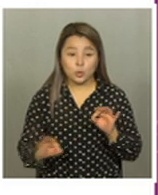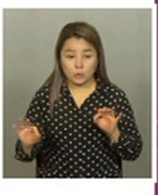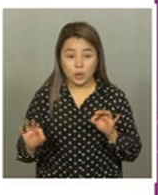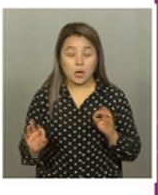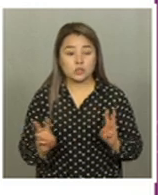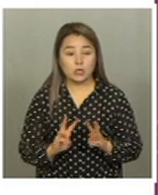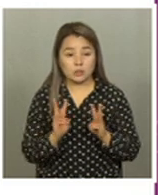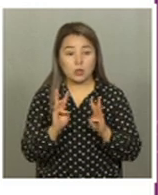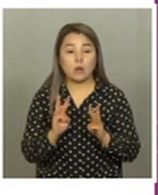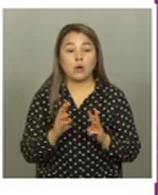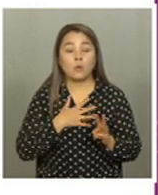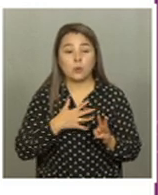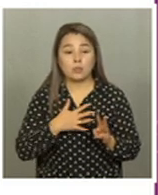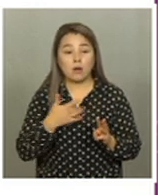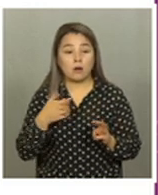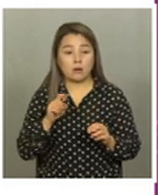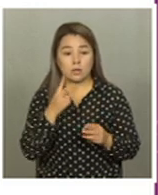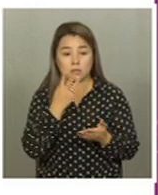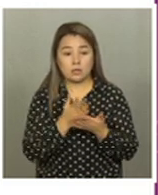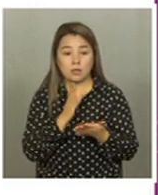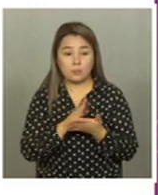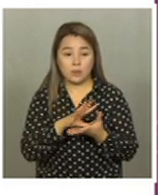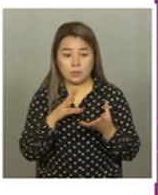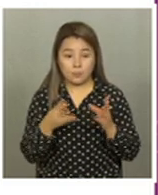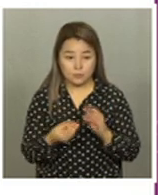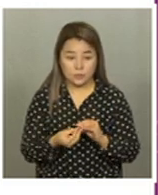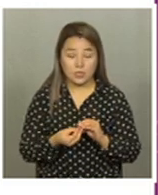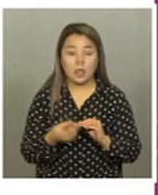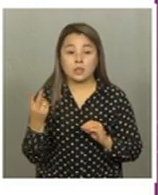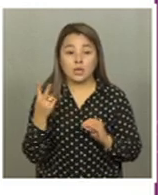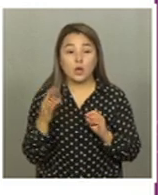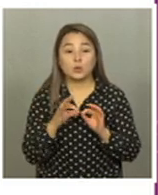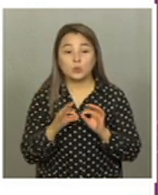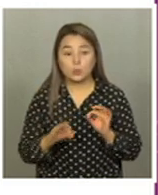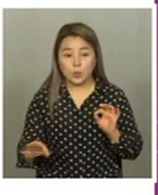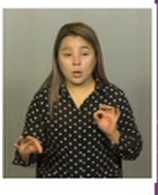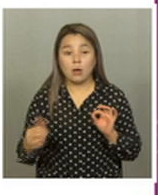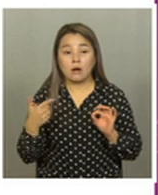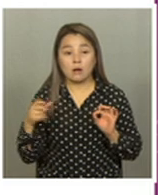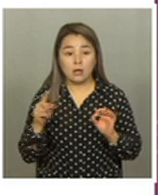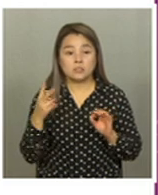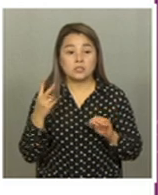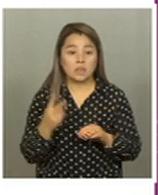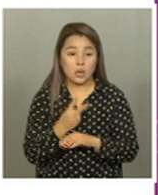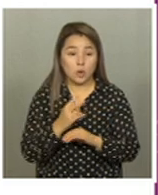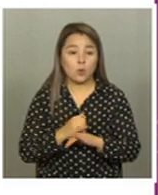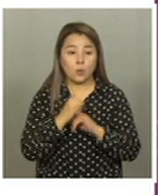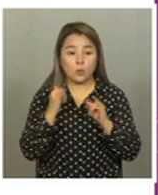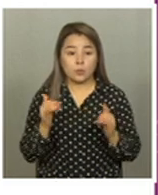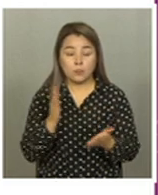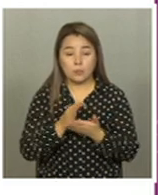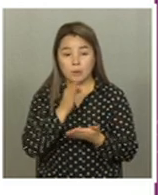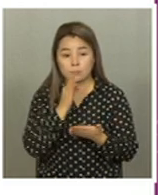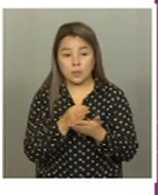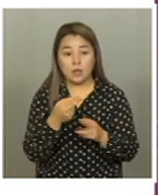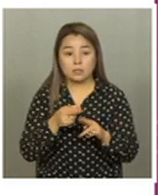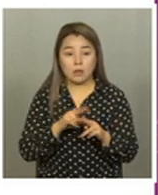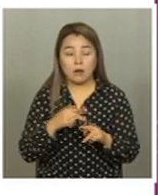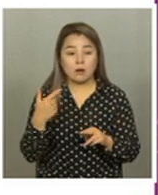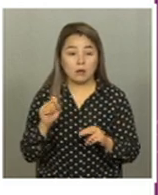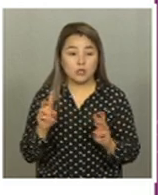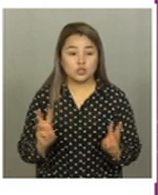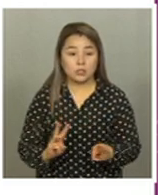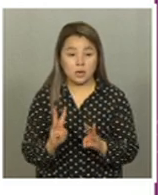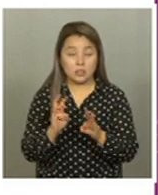оттек газының түзілгенін дәлелдейді. Екінші түтікте газ екі есе көп түзіледі, және ол газ жанған шырақ